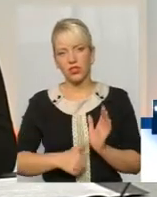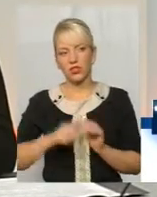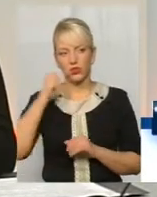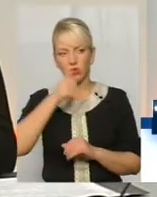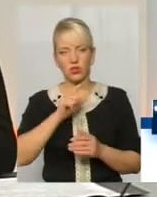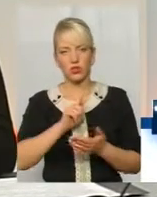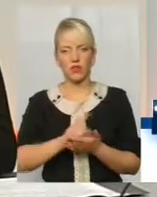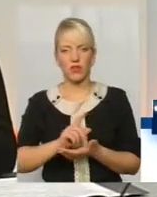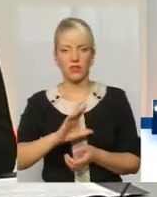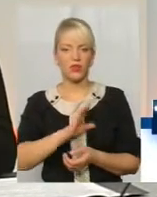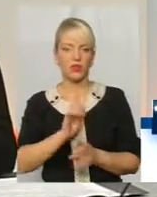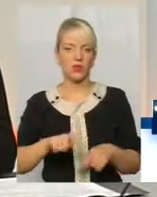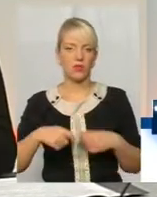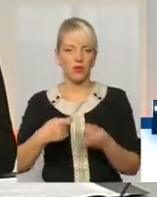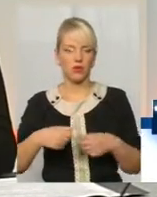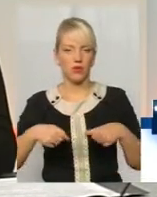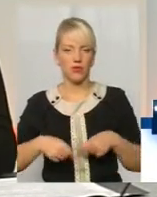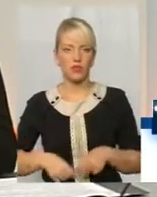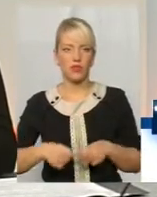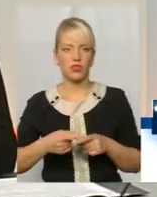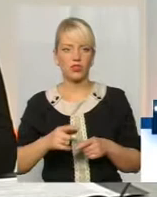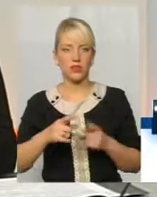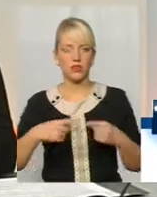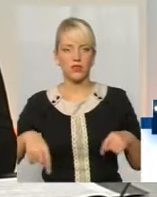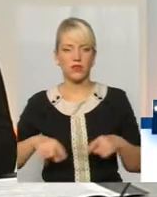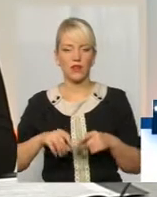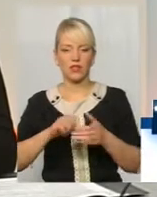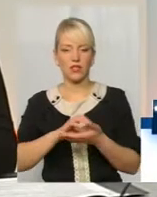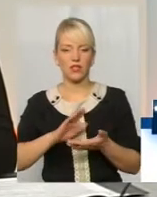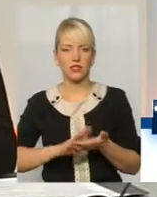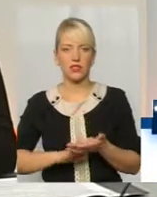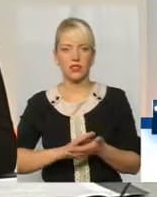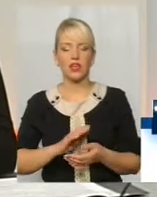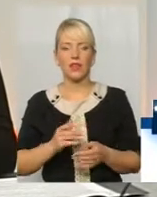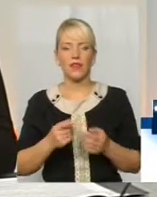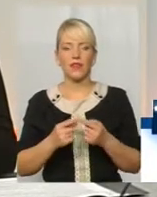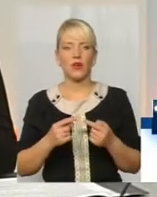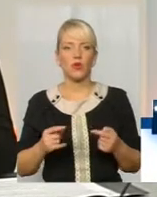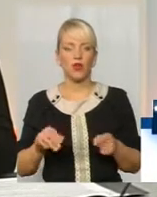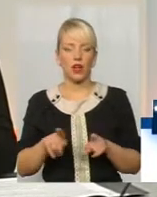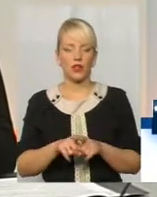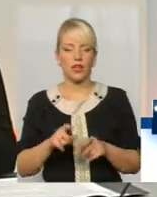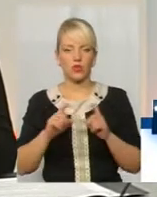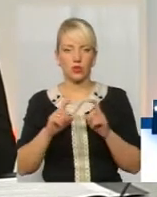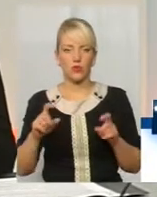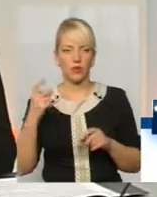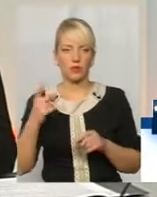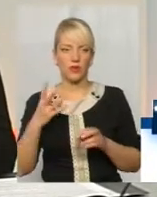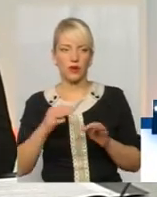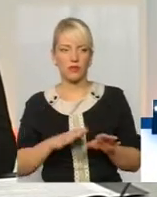року зобов'язані були передати повноваження, власне, в сфері реєстрації нерухомості, а також суб'єктів господарювання на